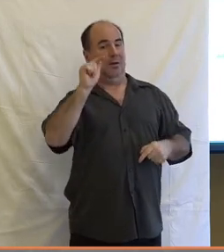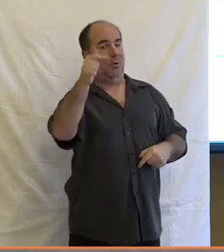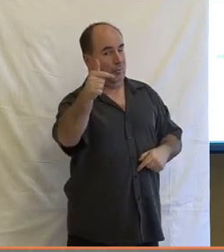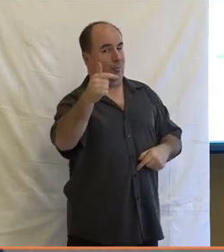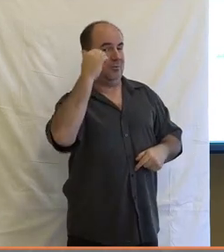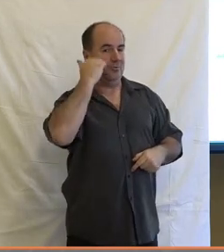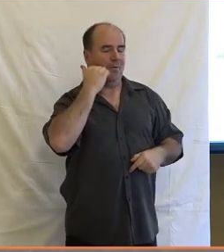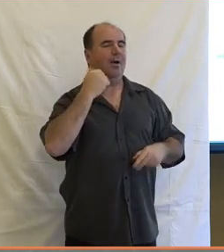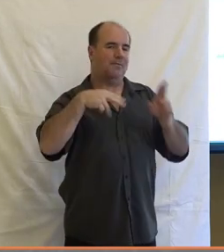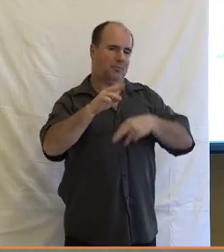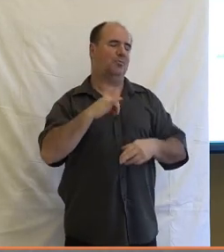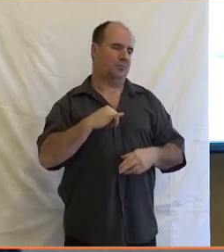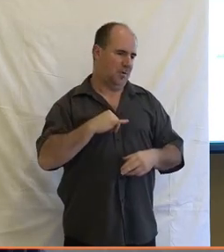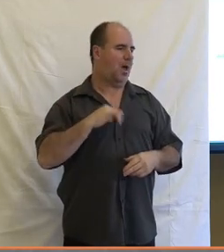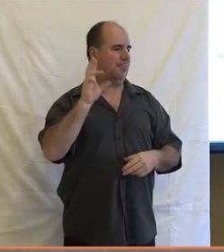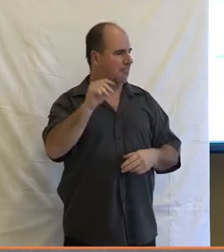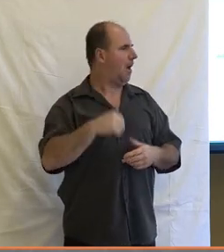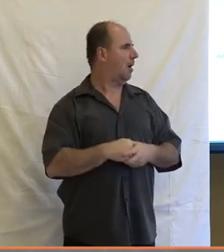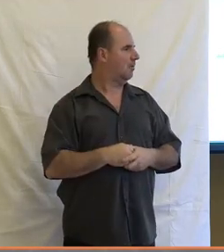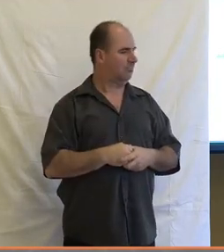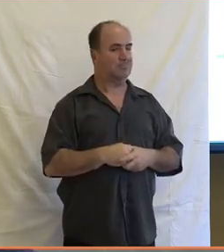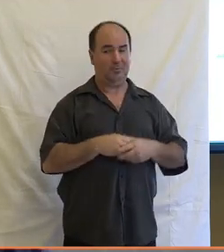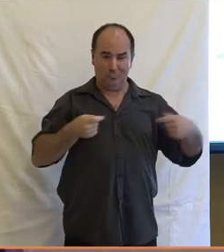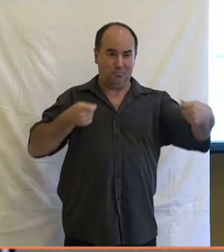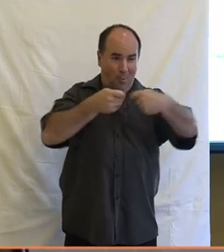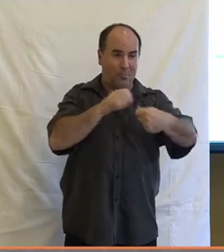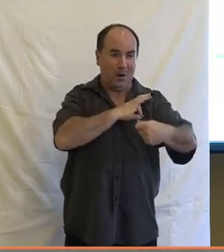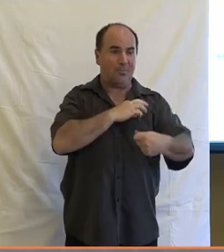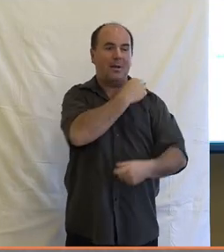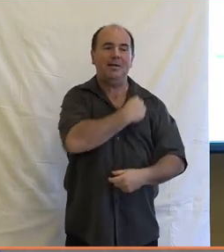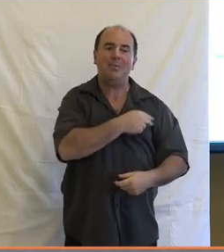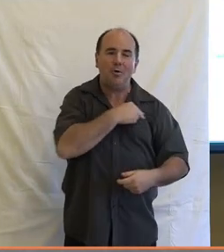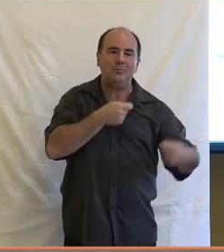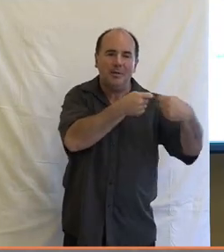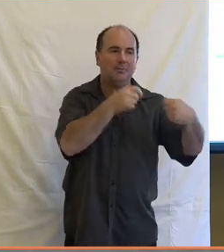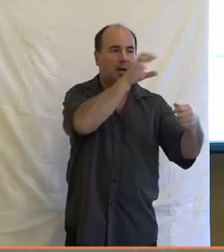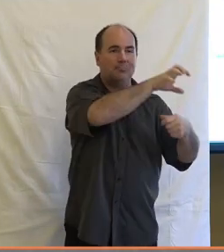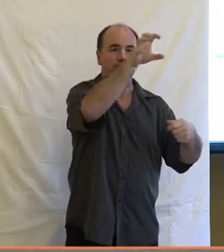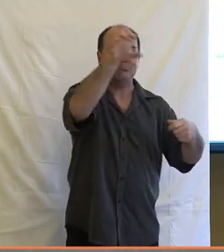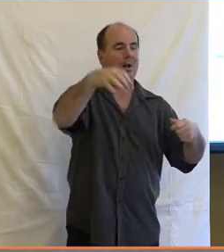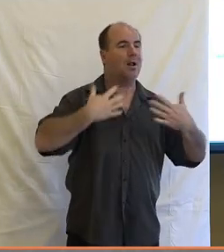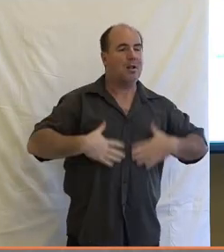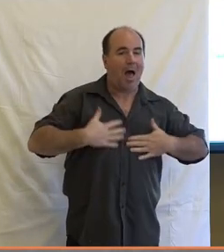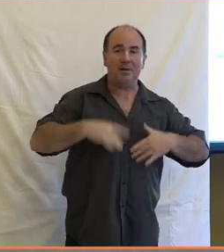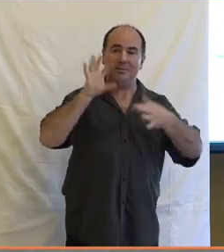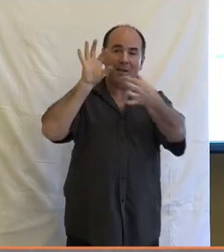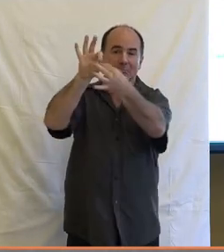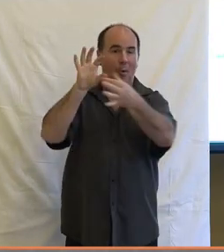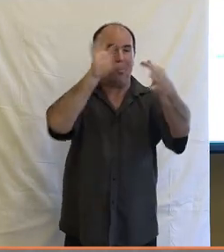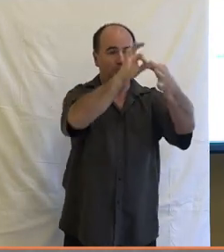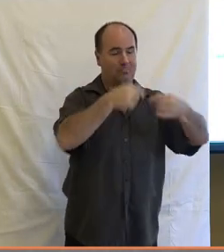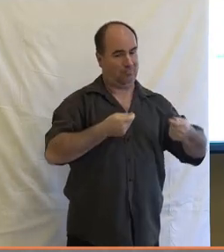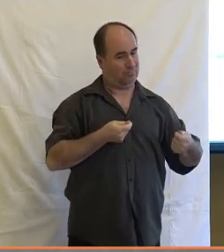zájem má, to znamená, spolupracujeme s řadou vlastně nemocnic, nebo řeknu lázní a tak podobně. A jde o to, že